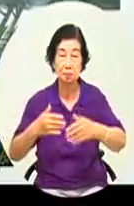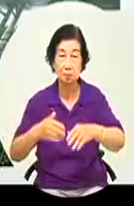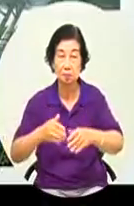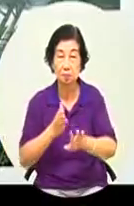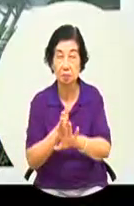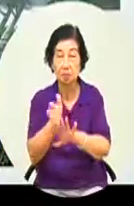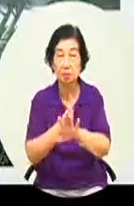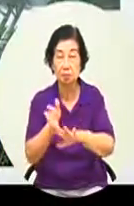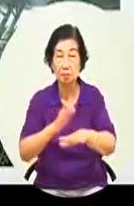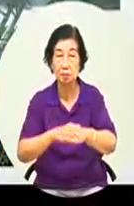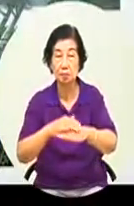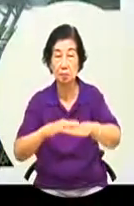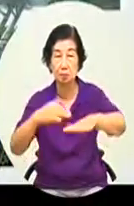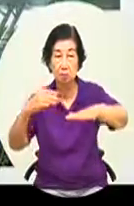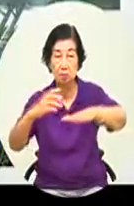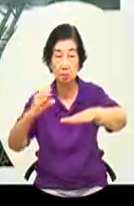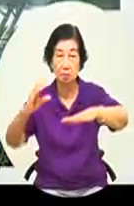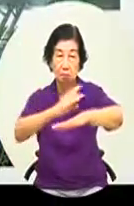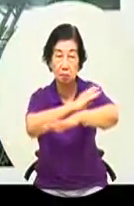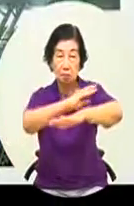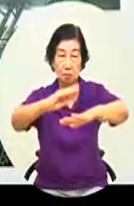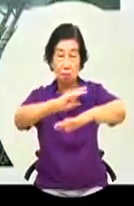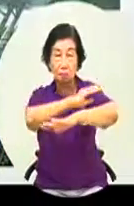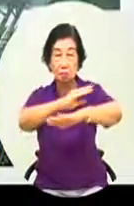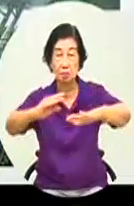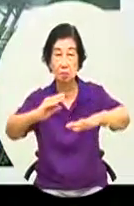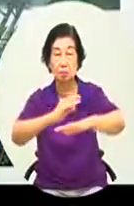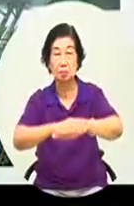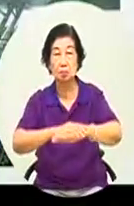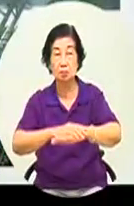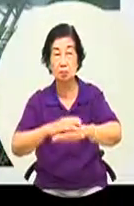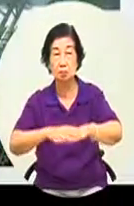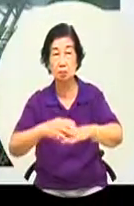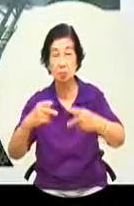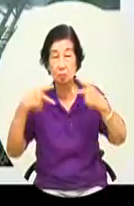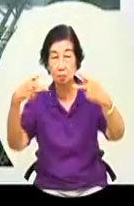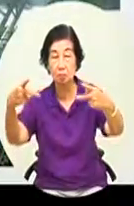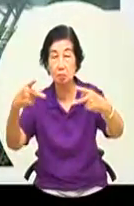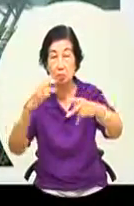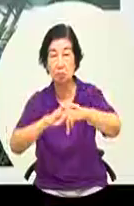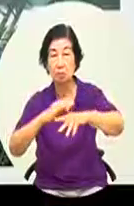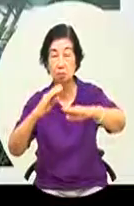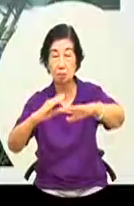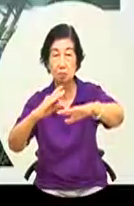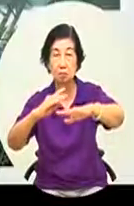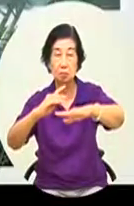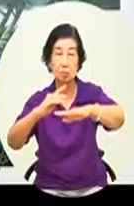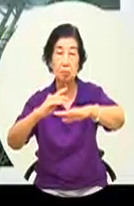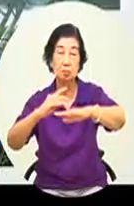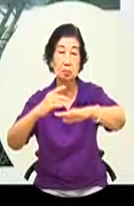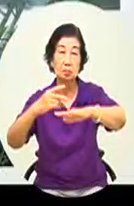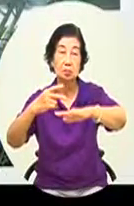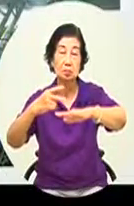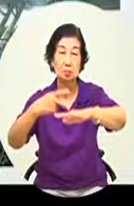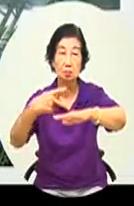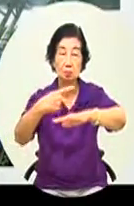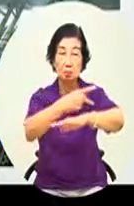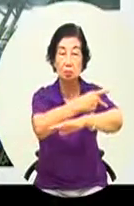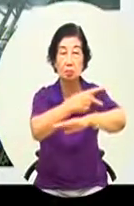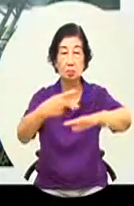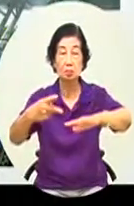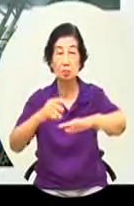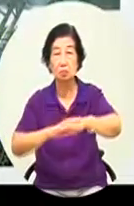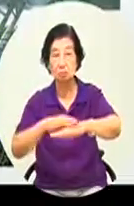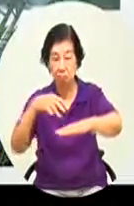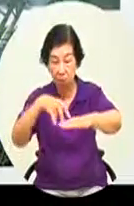平面这的是吼、哦、高架捷运的一个车站。你看，我们这个高架捷运下面的平面